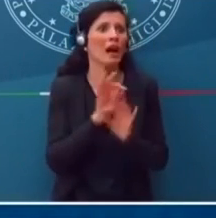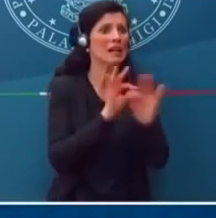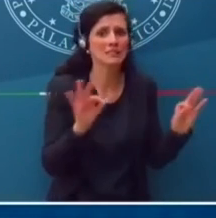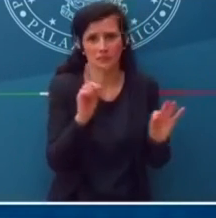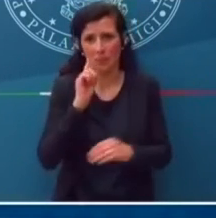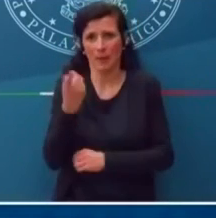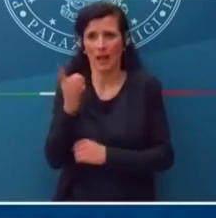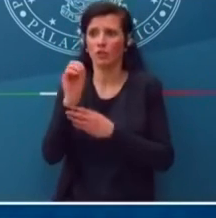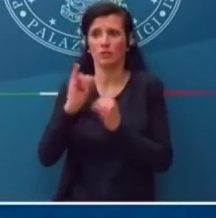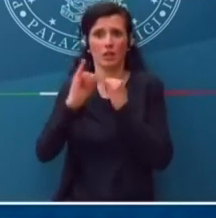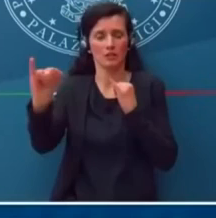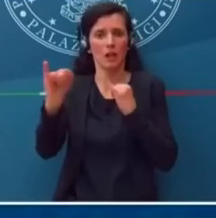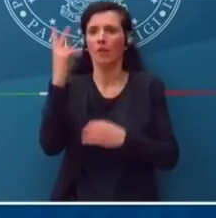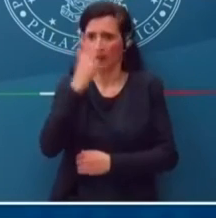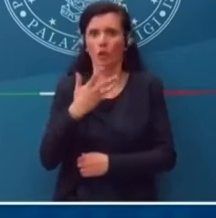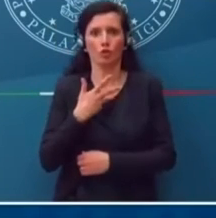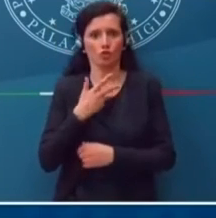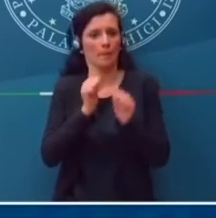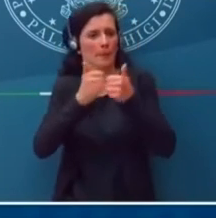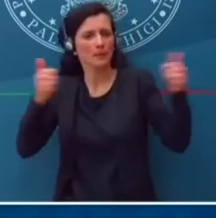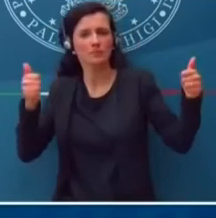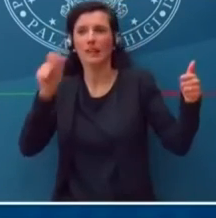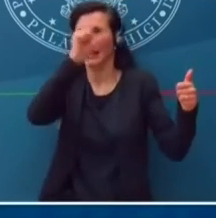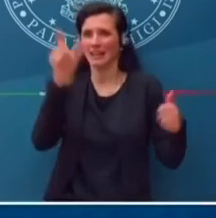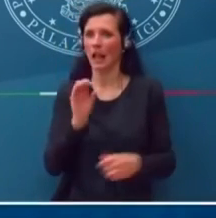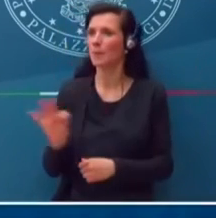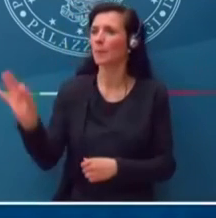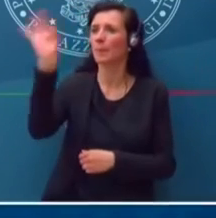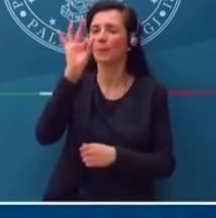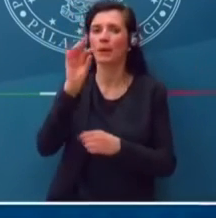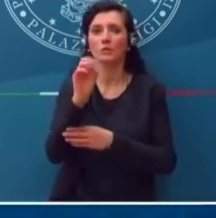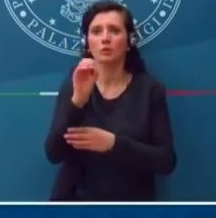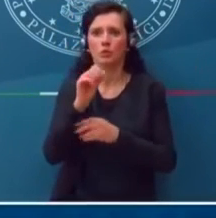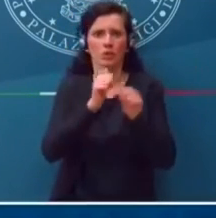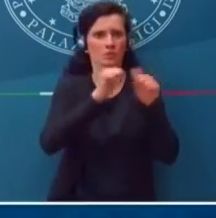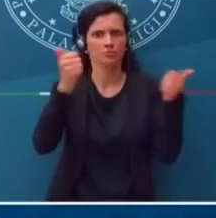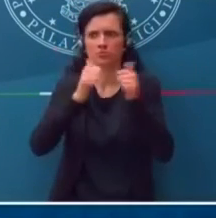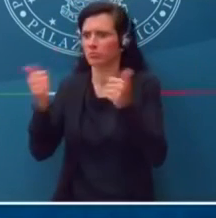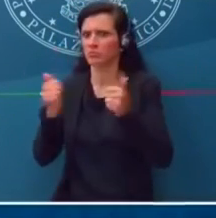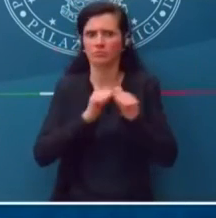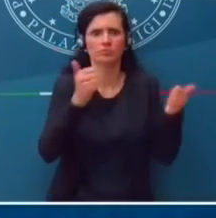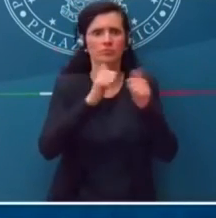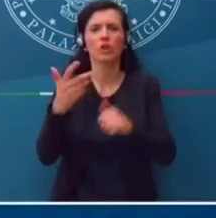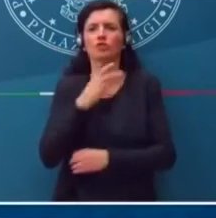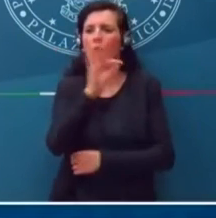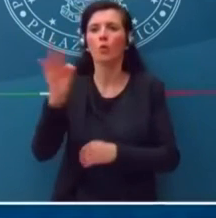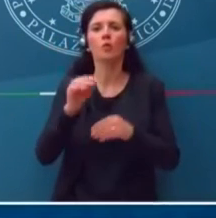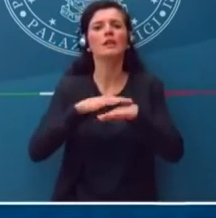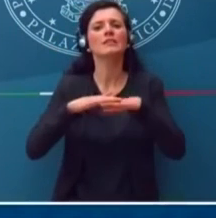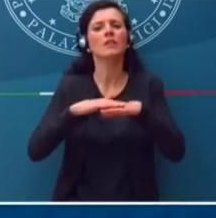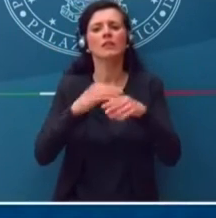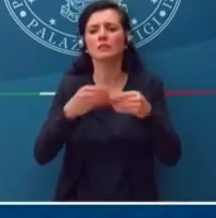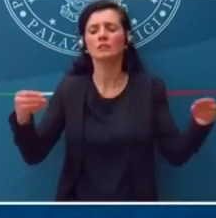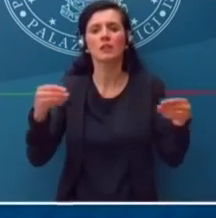c'è un divario nel grado di istruzione tra le varie parti d'Italia. Quelle che non avevano infrastrutture digitali, purtroppo,